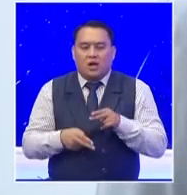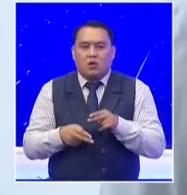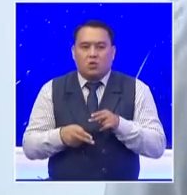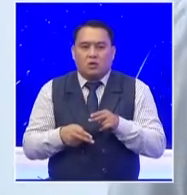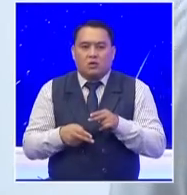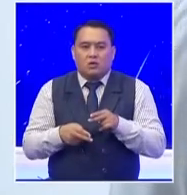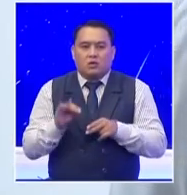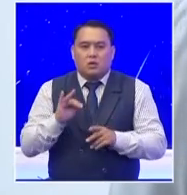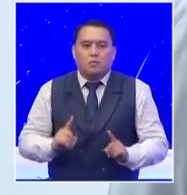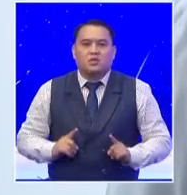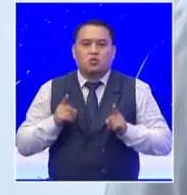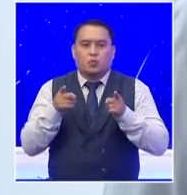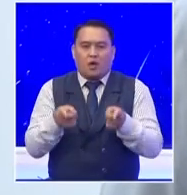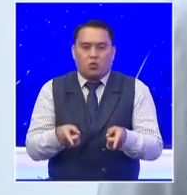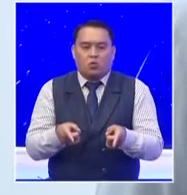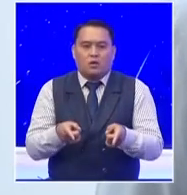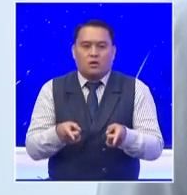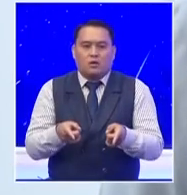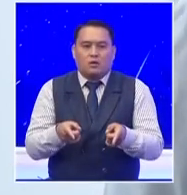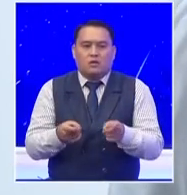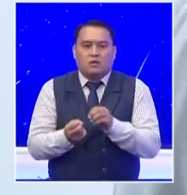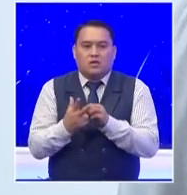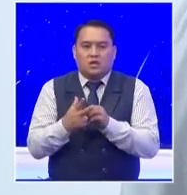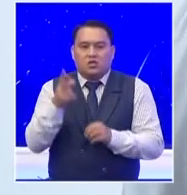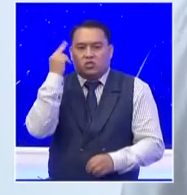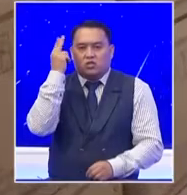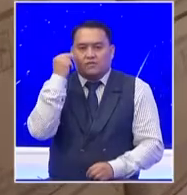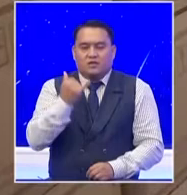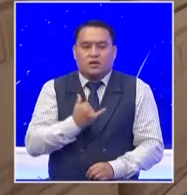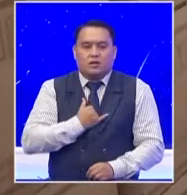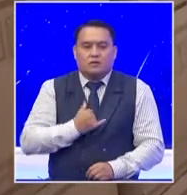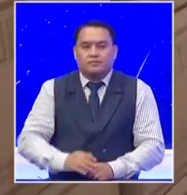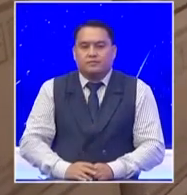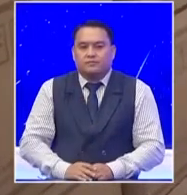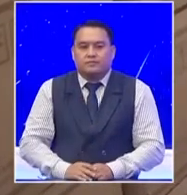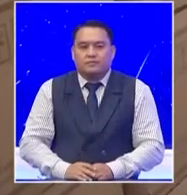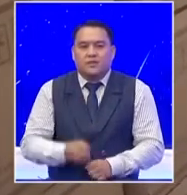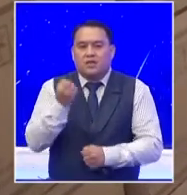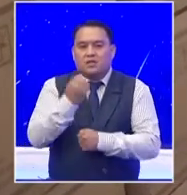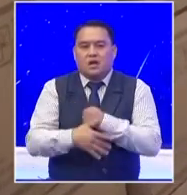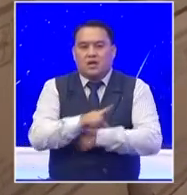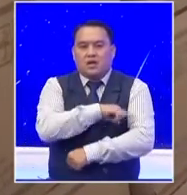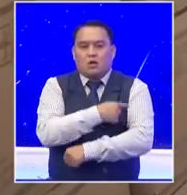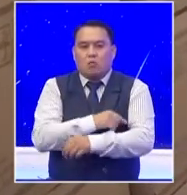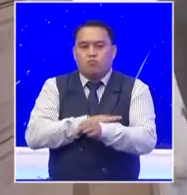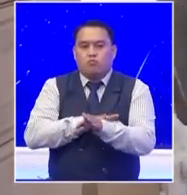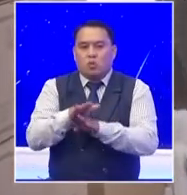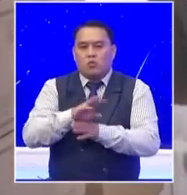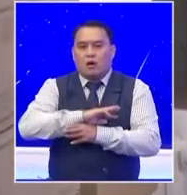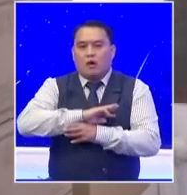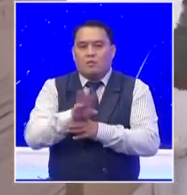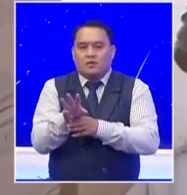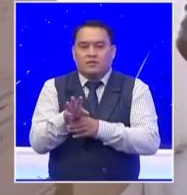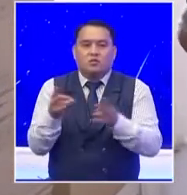и поступают с 13 числа к нам на работу. Центральная Каратальская районная больница в полной мере обеспечена